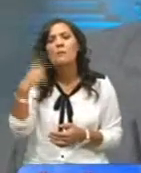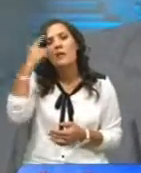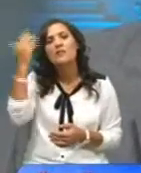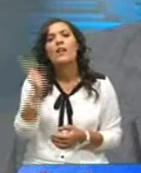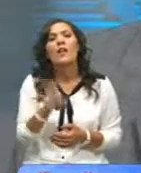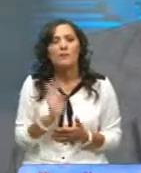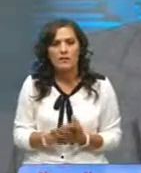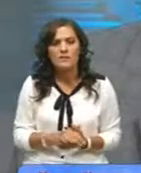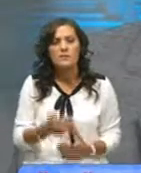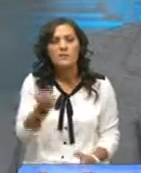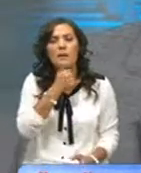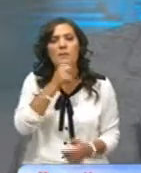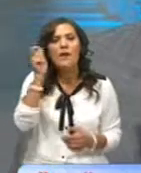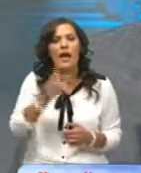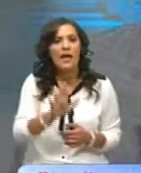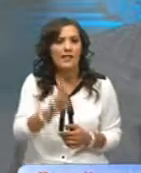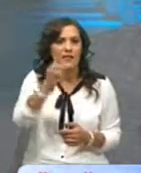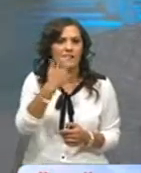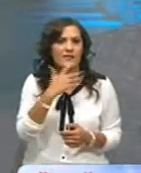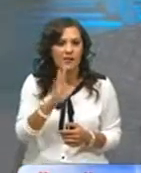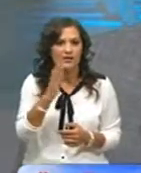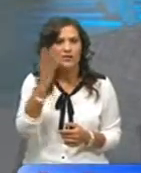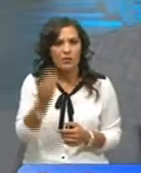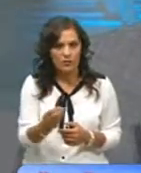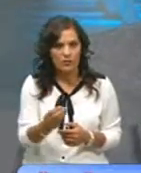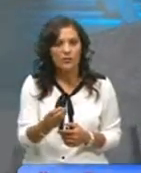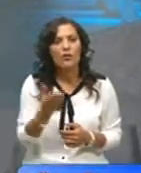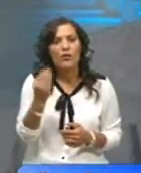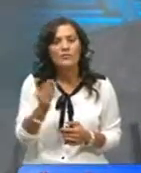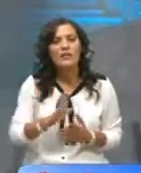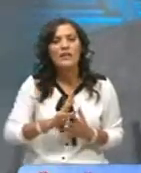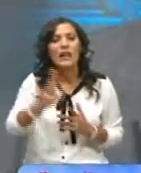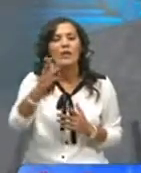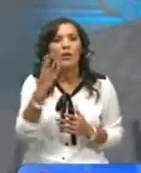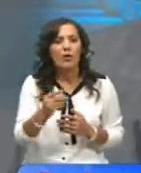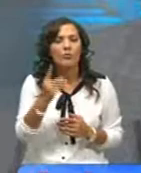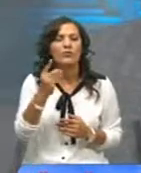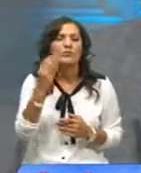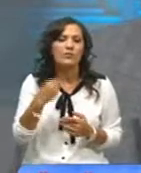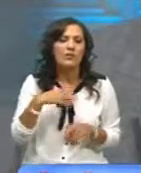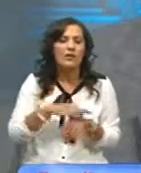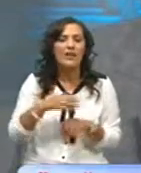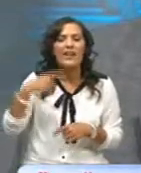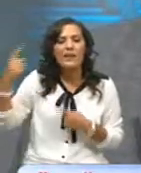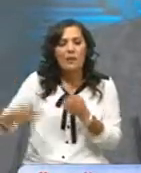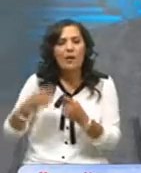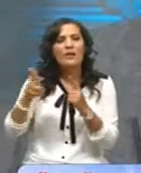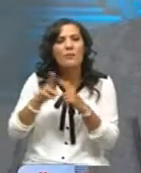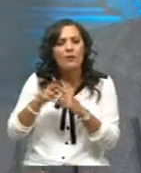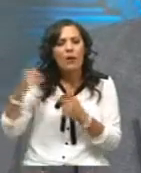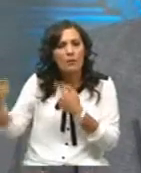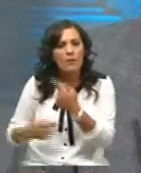inşallah babasının 57 yaşında yakalandığını oldukça ileri evrede yakalandığını Radyoterapi